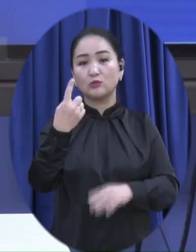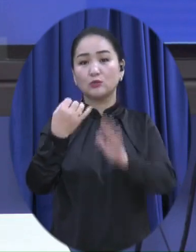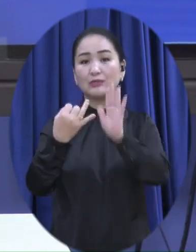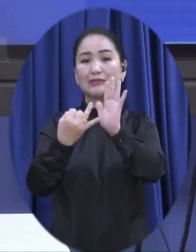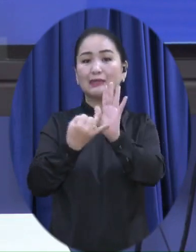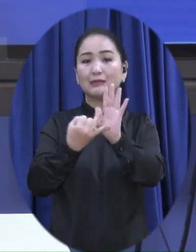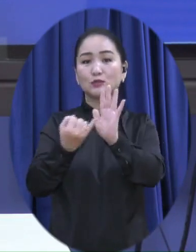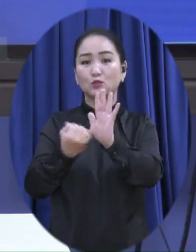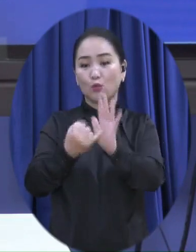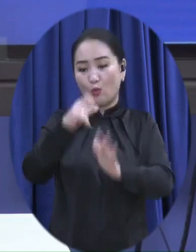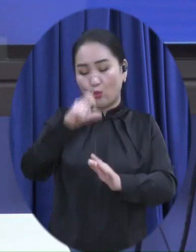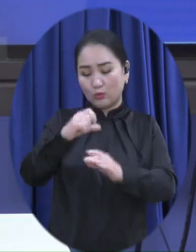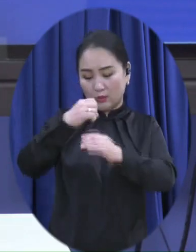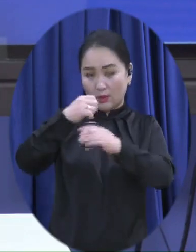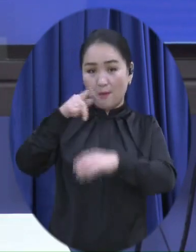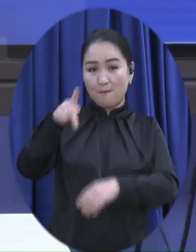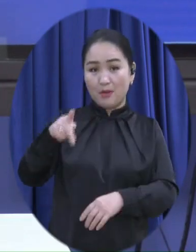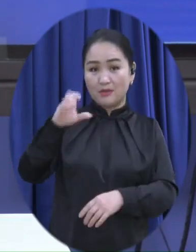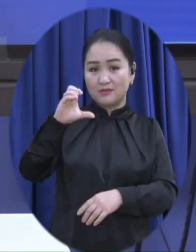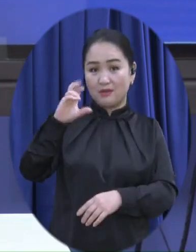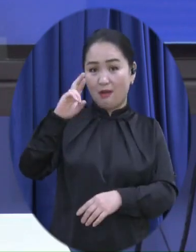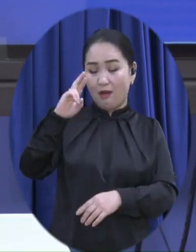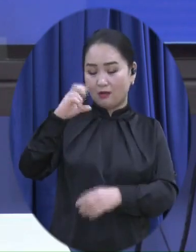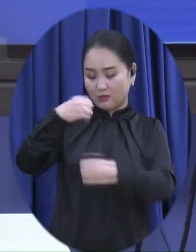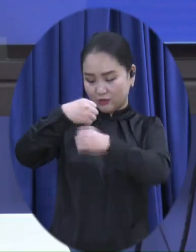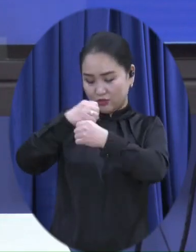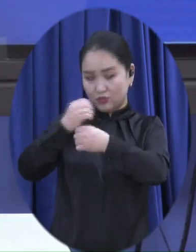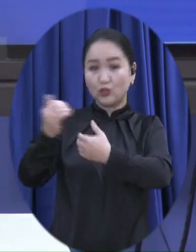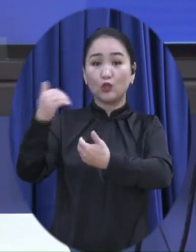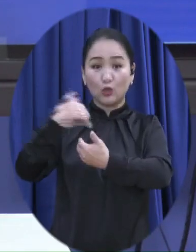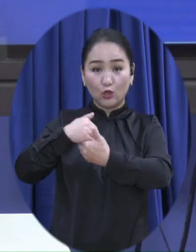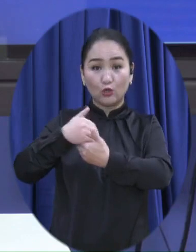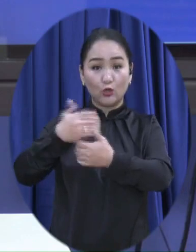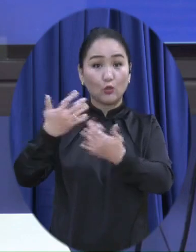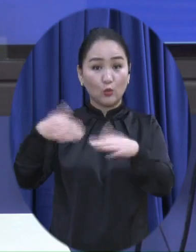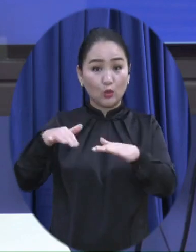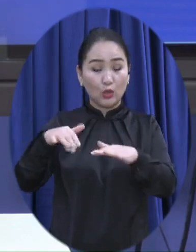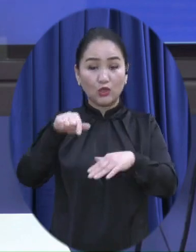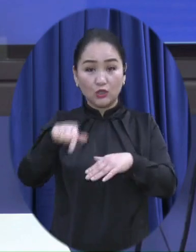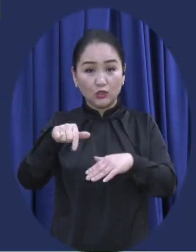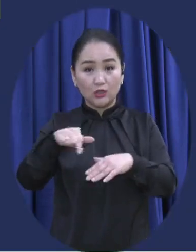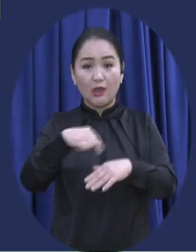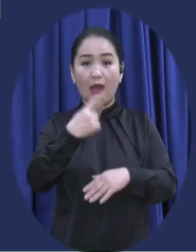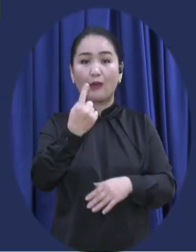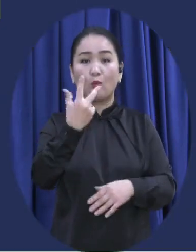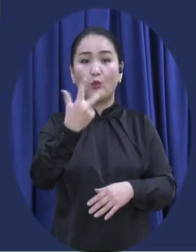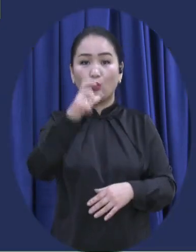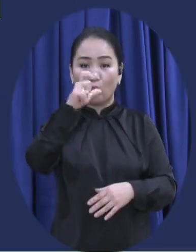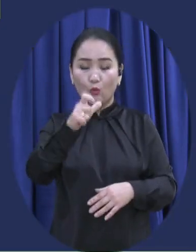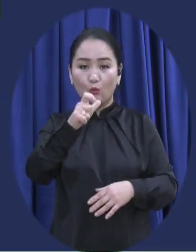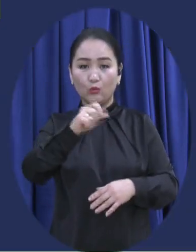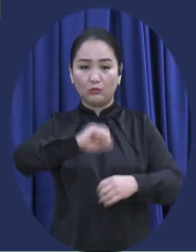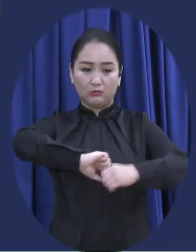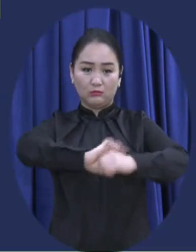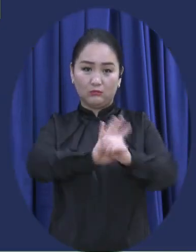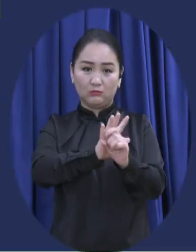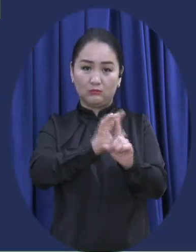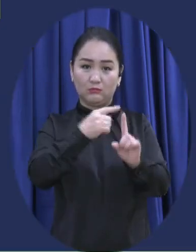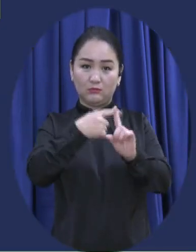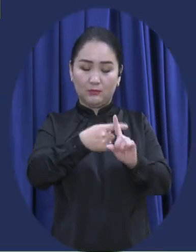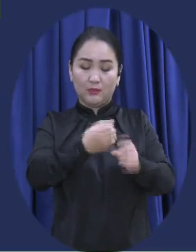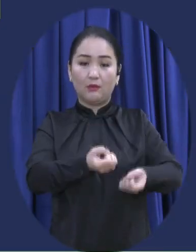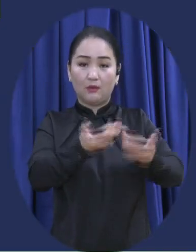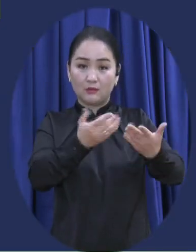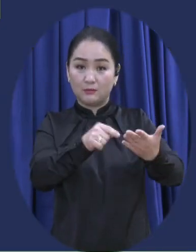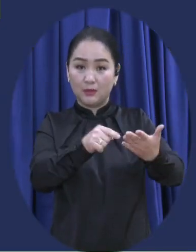76 хүнд PCR шинжилгээ хийсэн байна. За шинжилгээ хийсэн хүмүүсээс 13 хүний шинжилгээ нь коронавирус